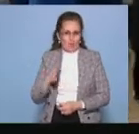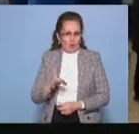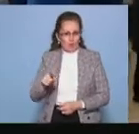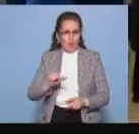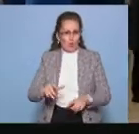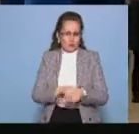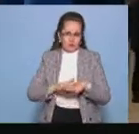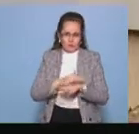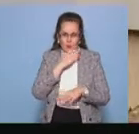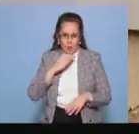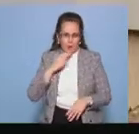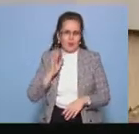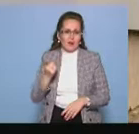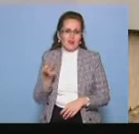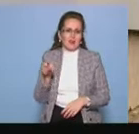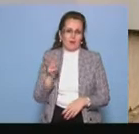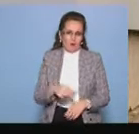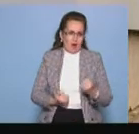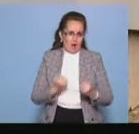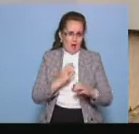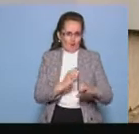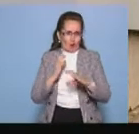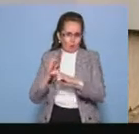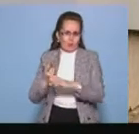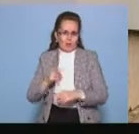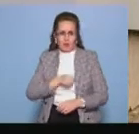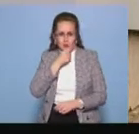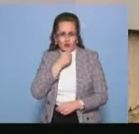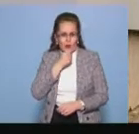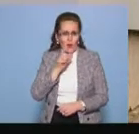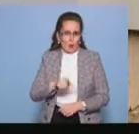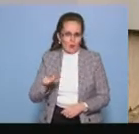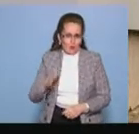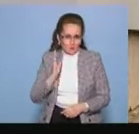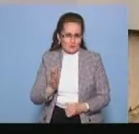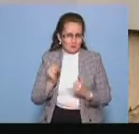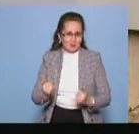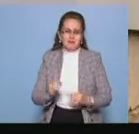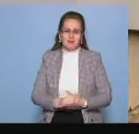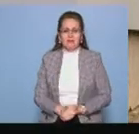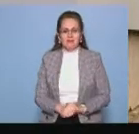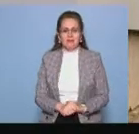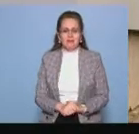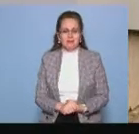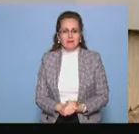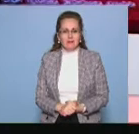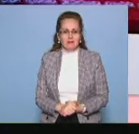образом, там будет 2 единицы спецавтотранспорта для пожилых людей. Альбина Валикжанина, Василий Хохряков.